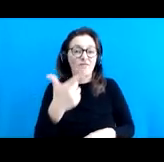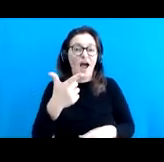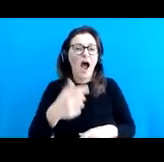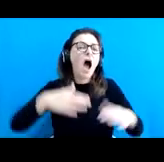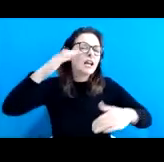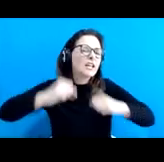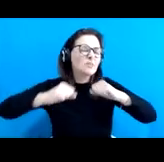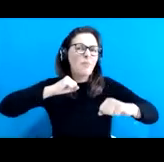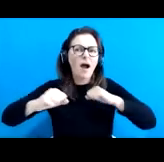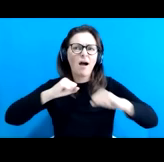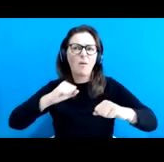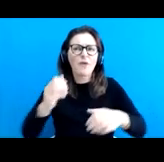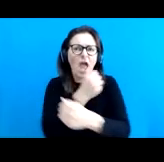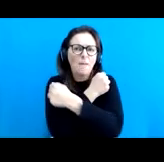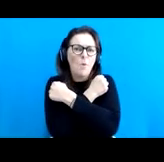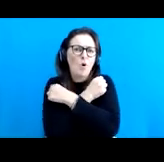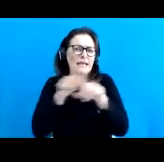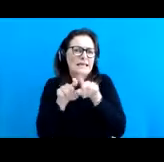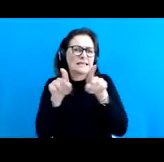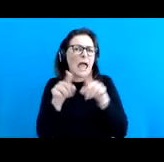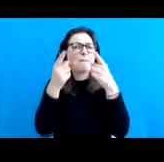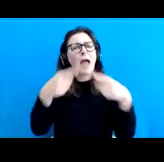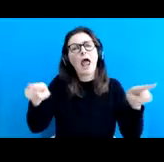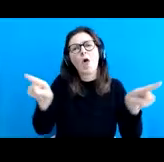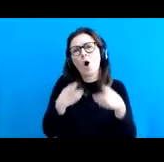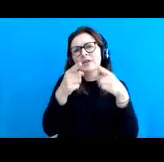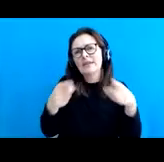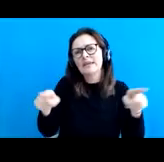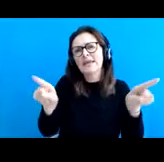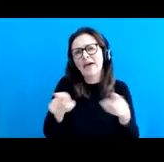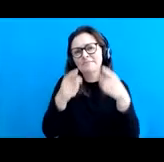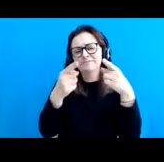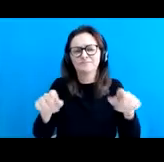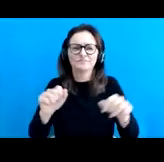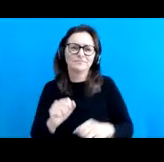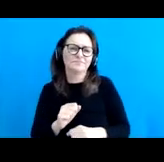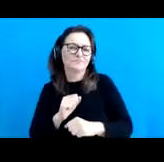Dva ritma v objemu iste melodije,